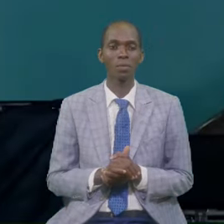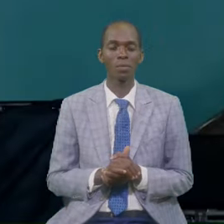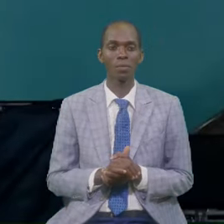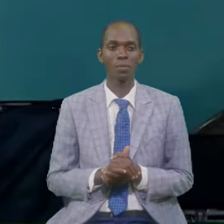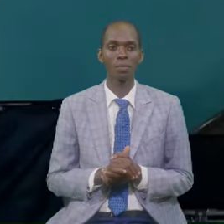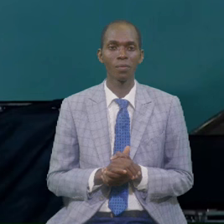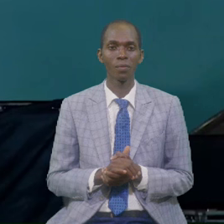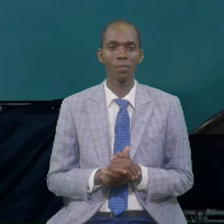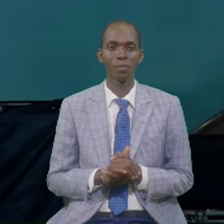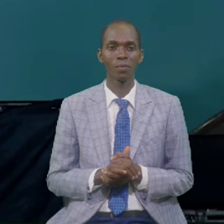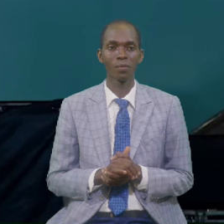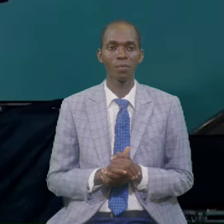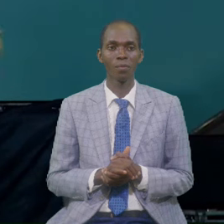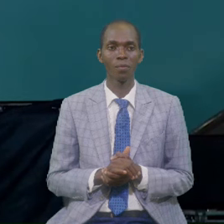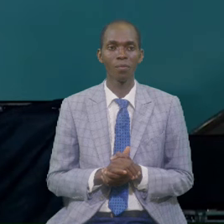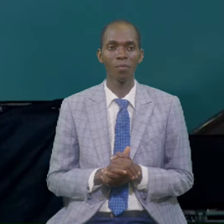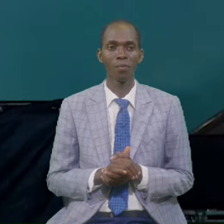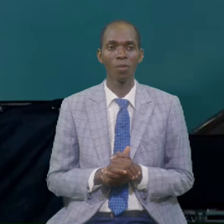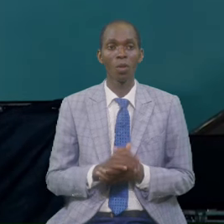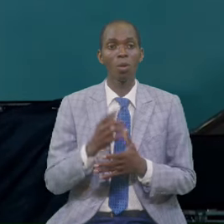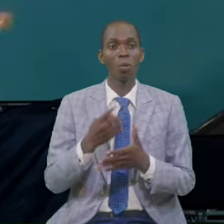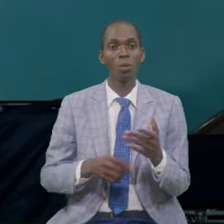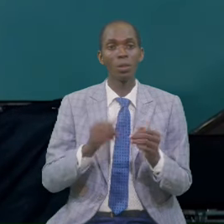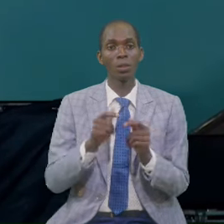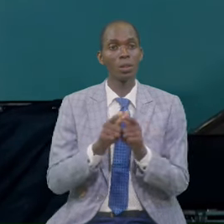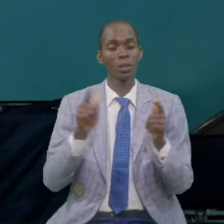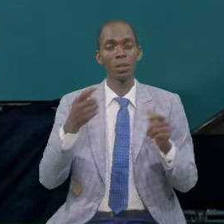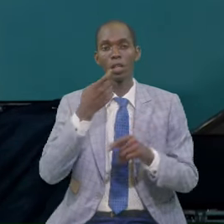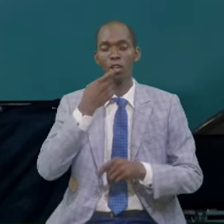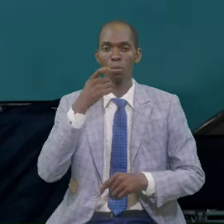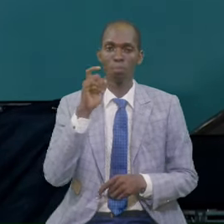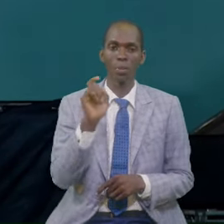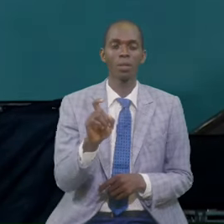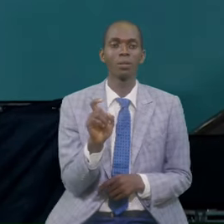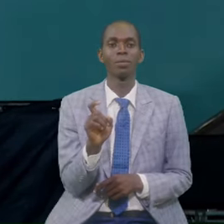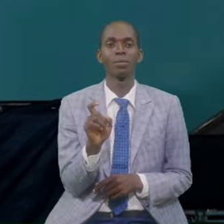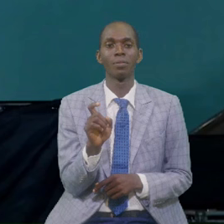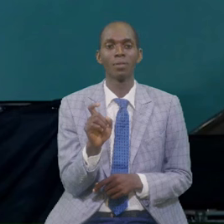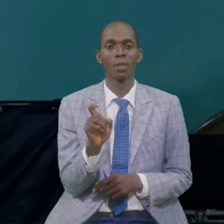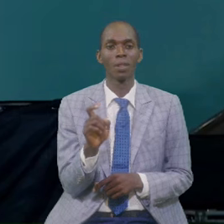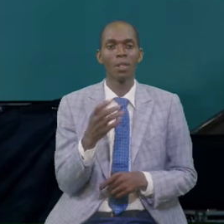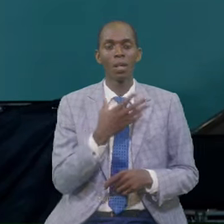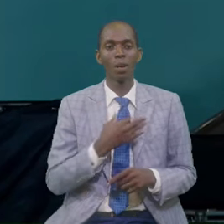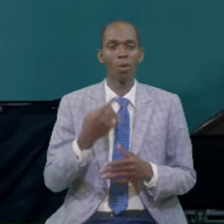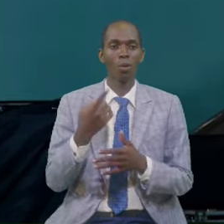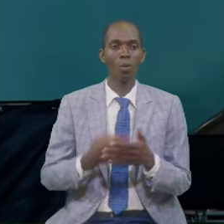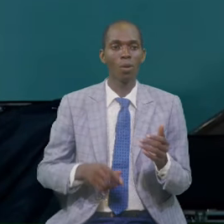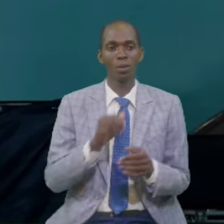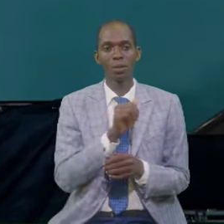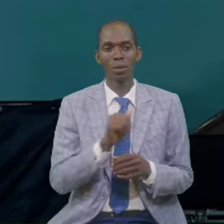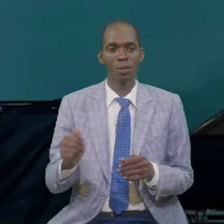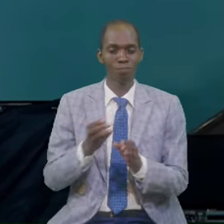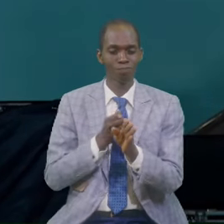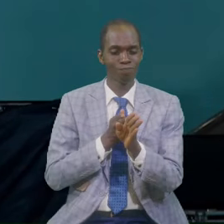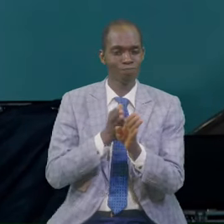తెలియజేస్తున్నాను అంటున్నాడు. What a great command. ఎంత గొప్ప ఆజ్ఞ. And what a strange command in